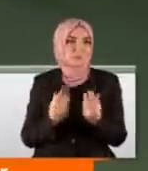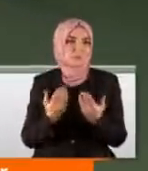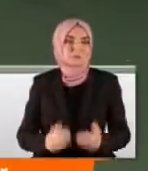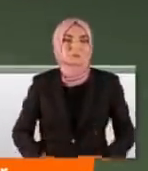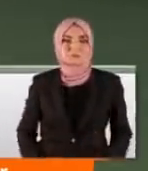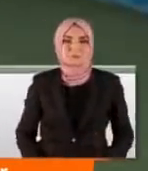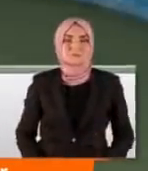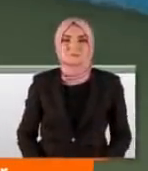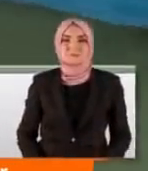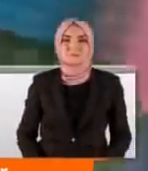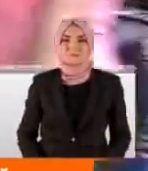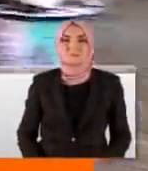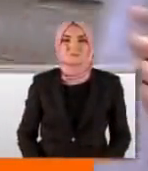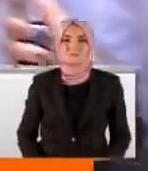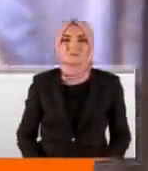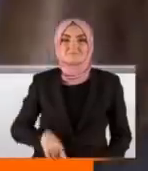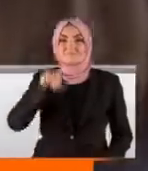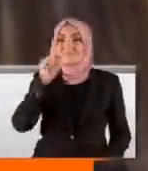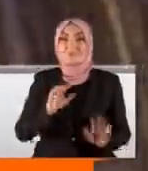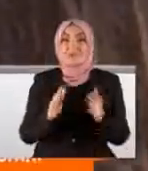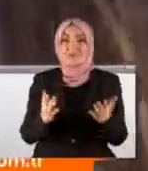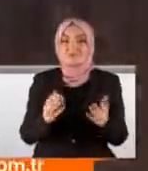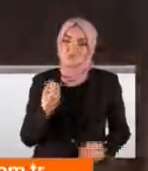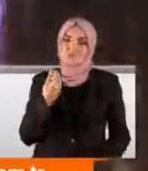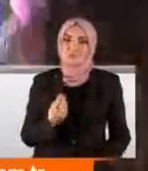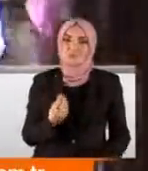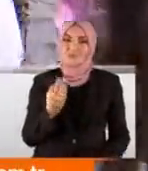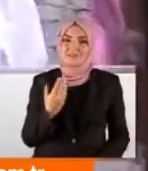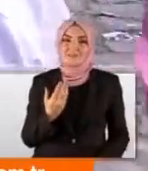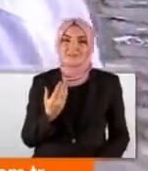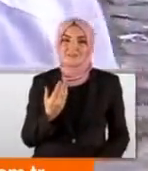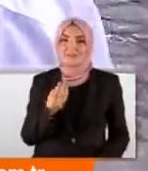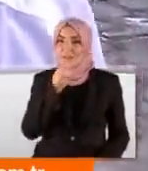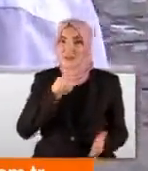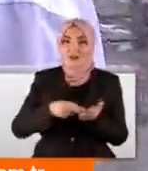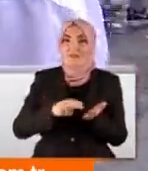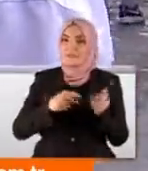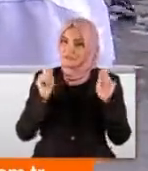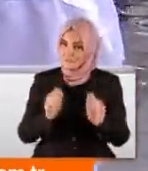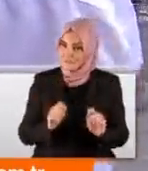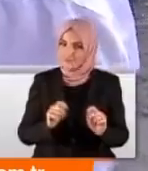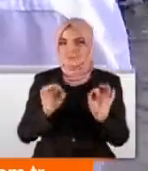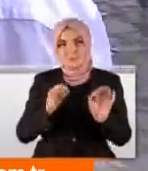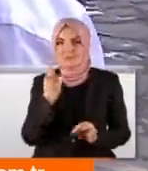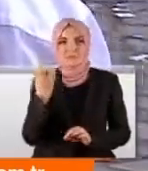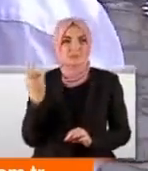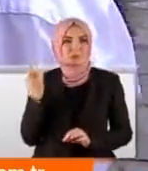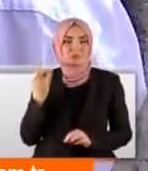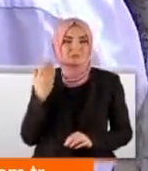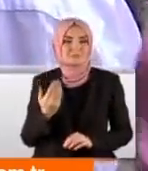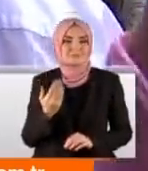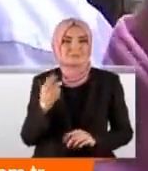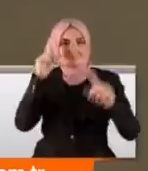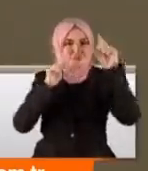Aa. Efendim, nasıl geçti gününüz? Gün güzel geçti. Kahvaltımızı yaptık. Şimdi biraz gezeceğiz buraları. Güzel